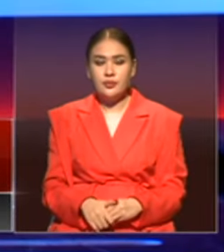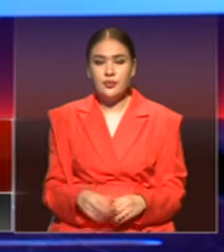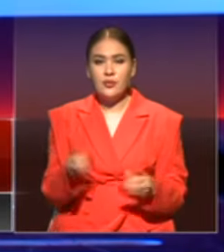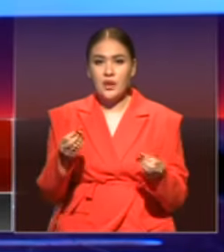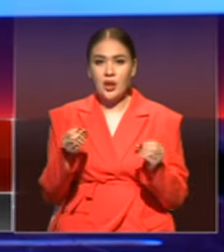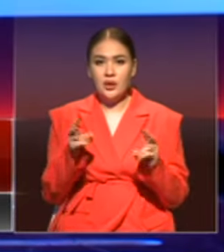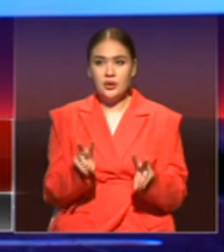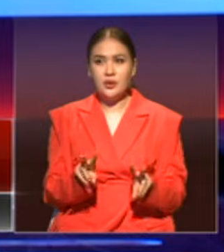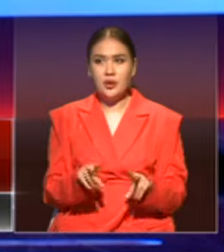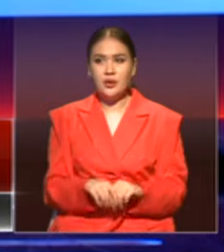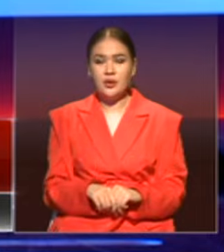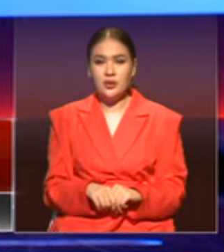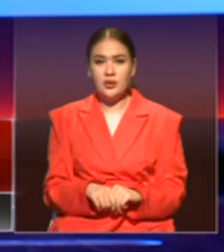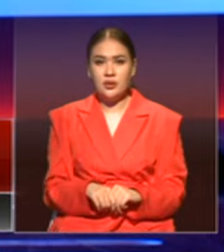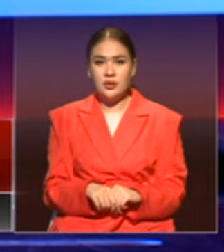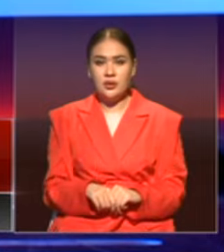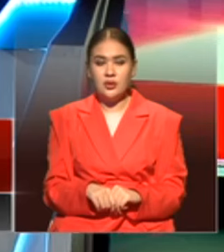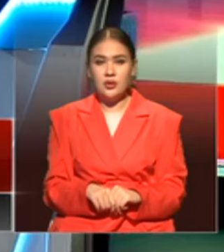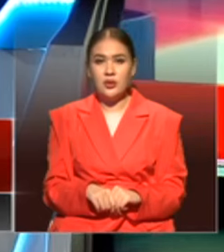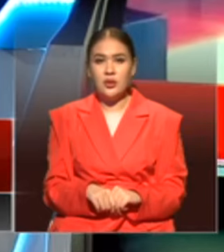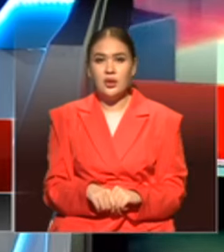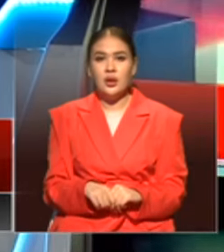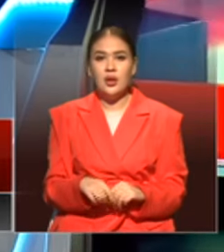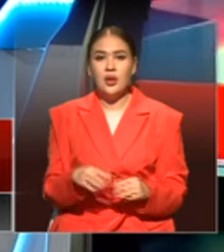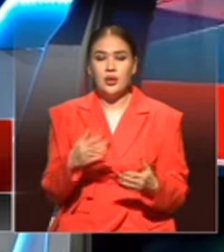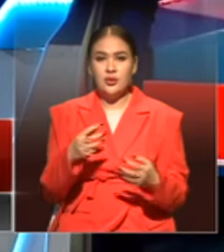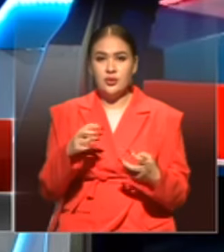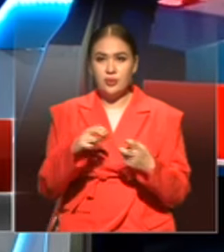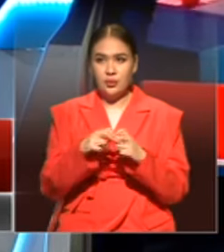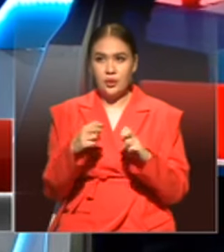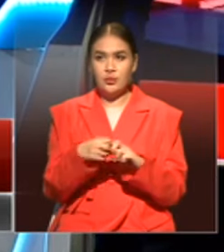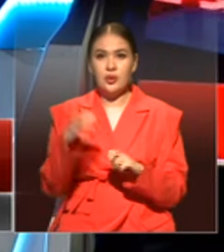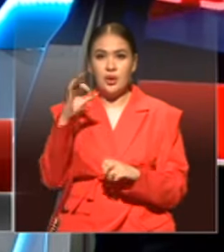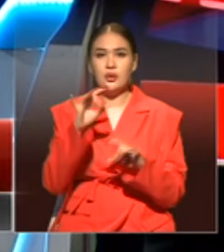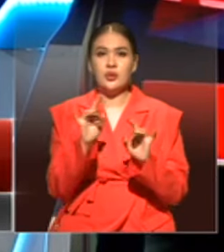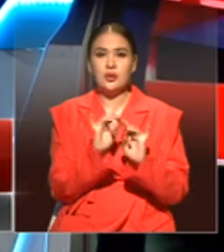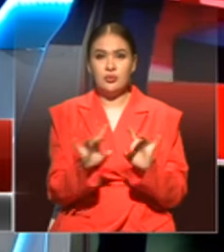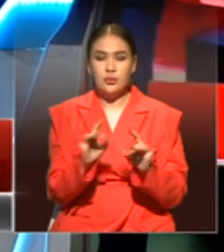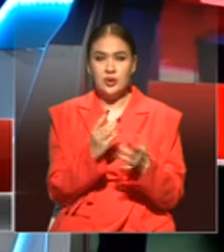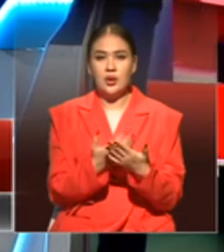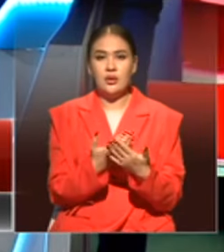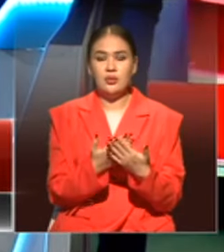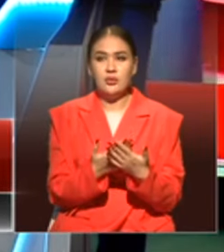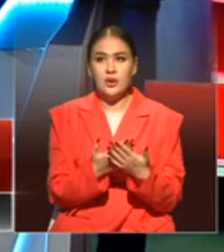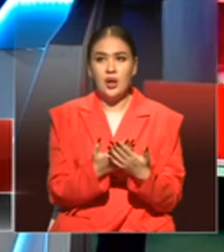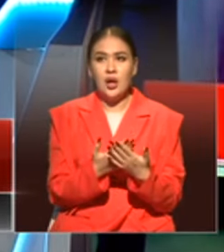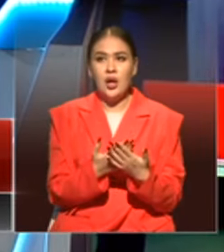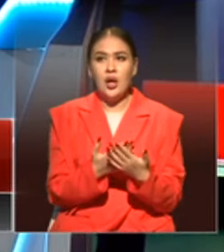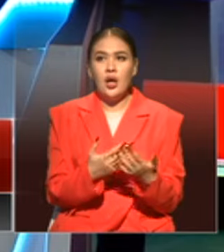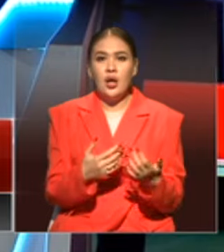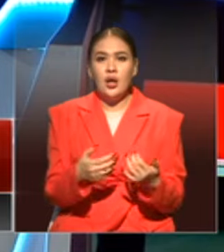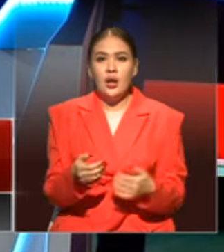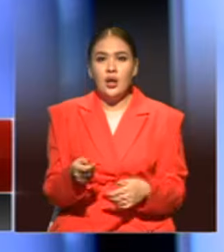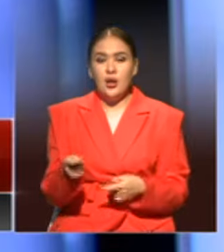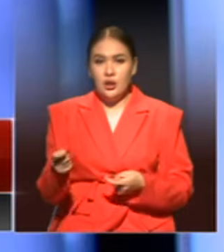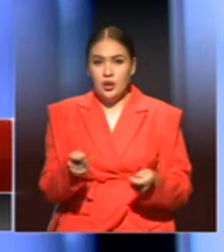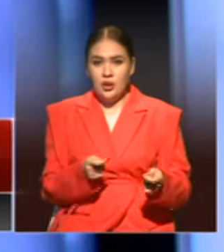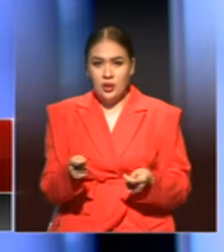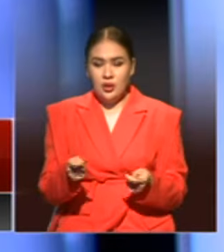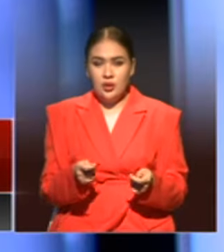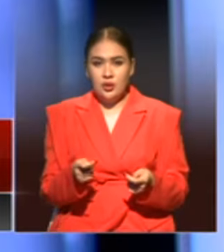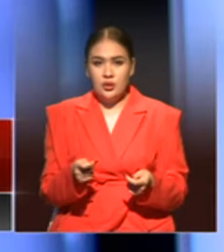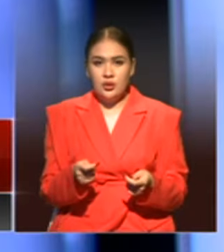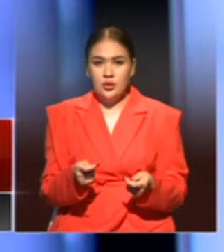Мырза толықтырып кетер енді бұл мәселені. Бірақтан да енді бұл жерде жергілікті атқарушы органдар тарапынан